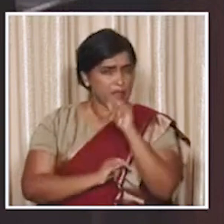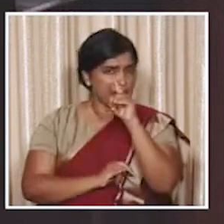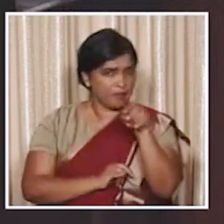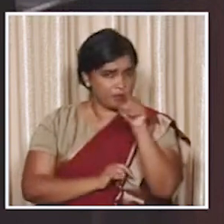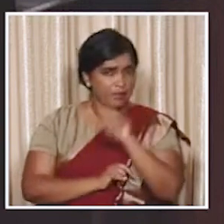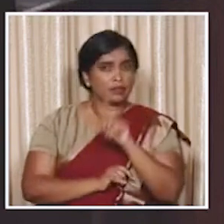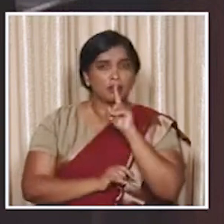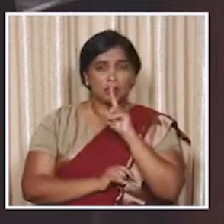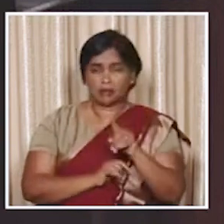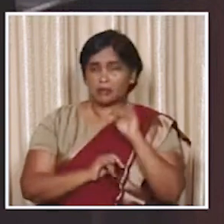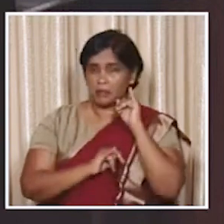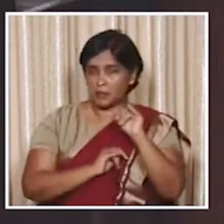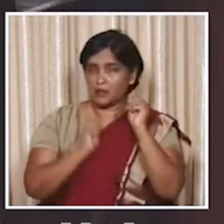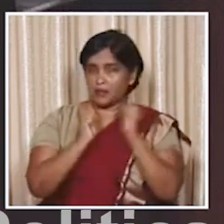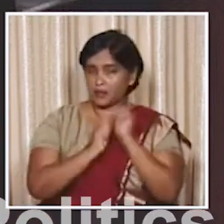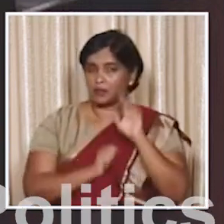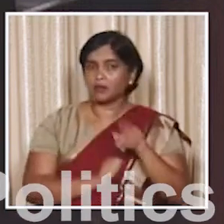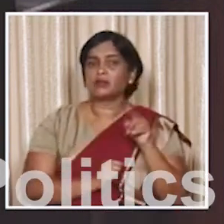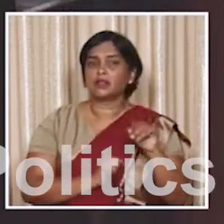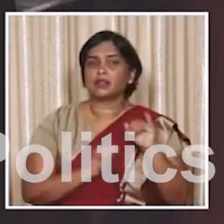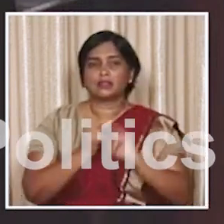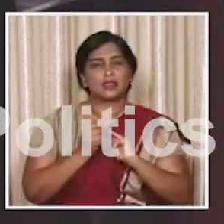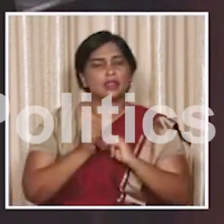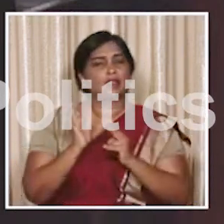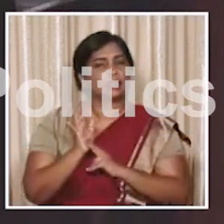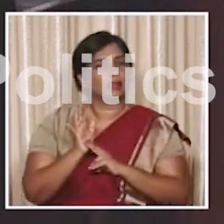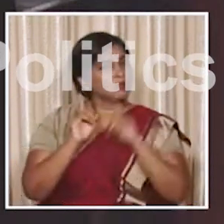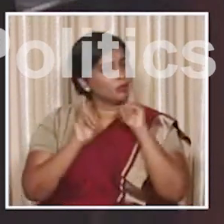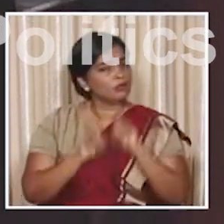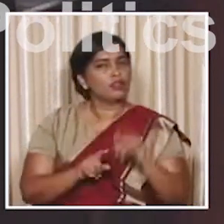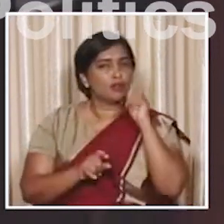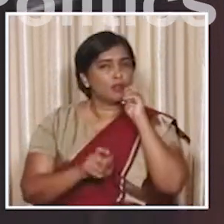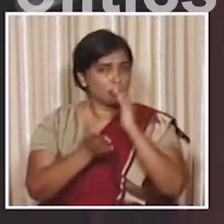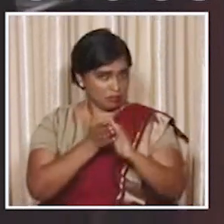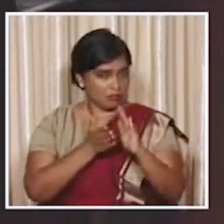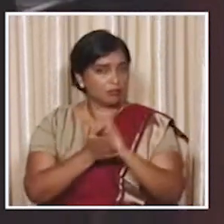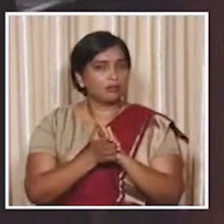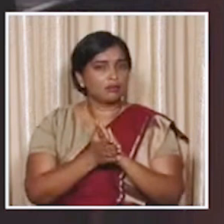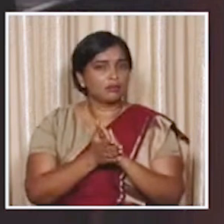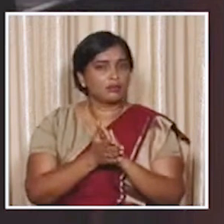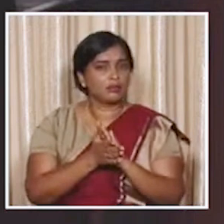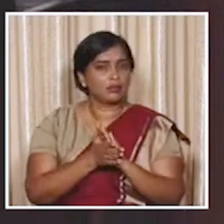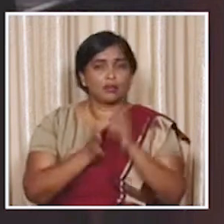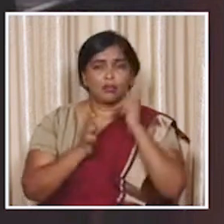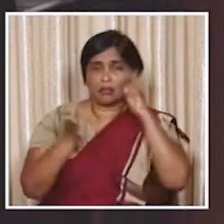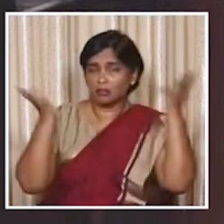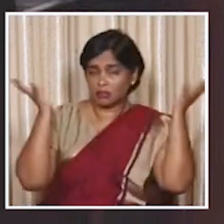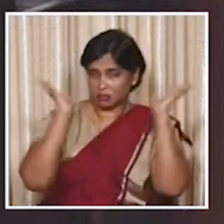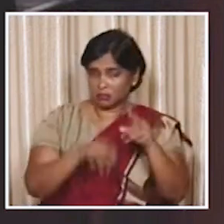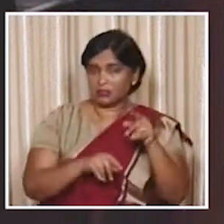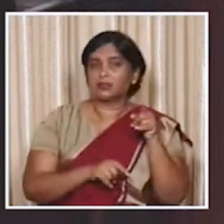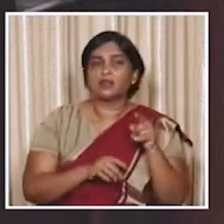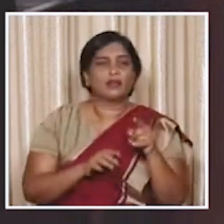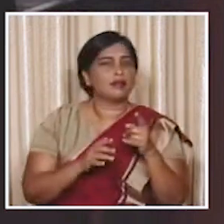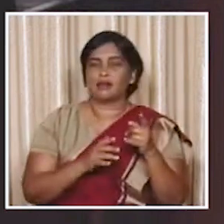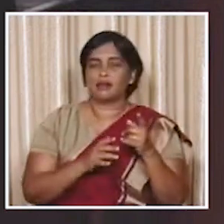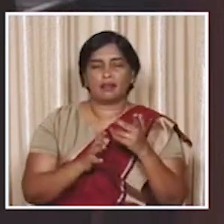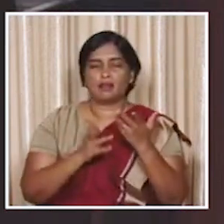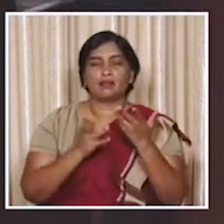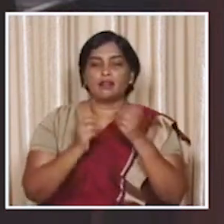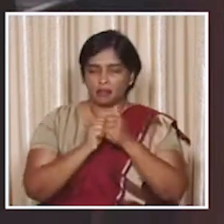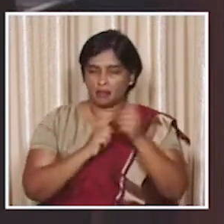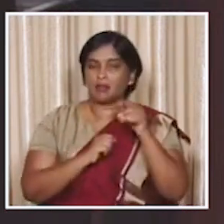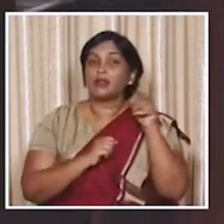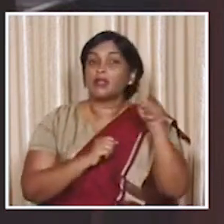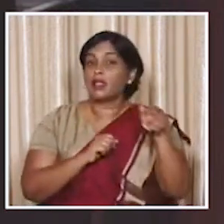ඔය කියන වැරදි වැඩකට නම් කරලා තියෙන්නේ සනන් නිශාන්තට එහෙම මිනිස්සු සලකනවා. එච්චර සෙනගක් එනවද? නෑ එහෙම වෙනවා.